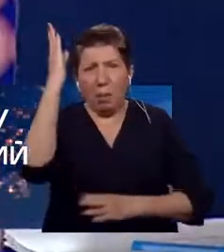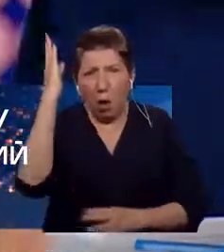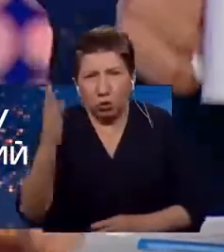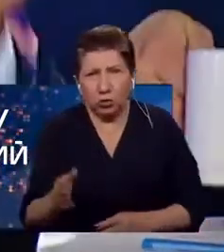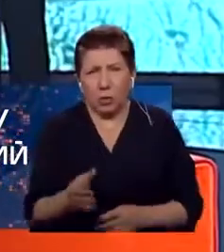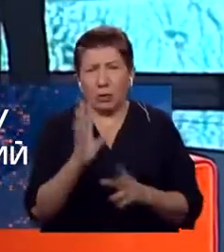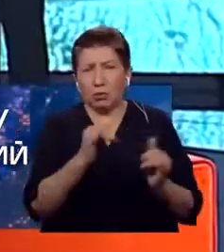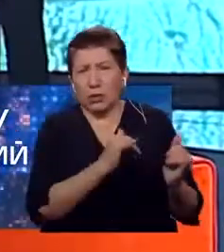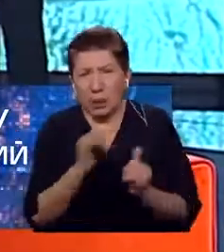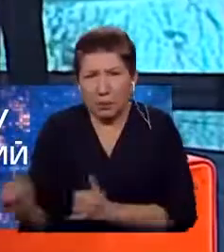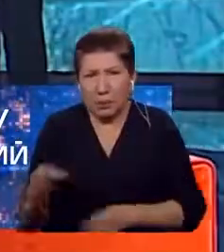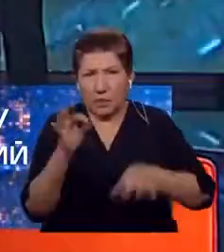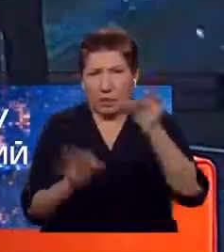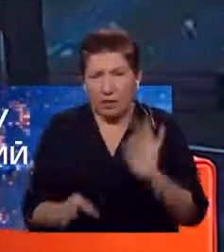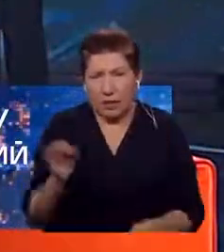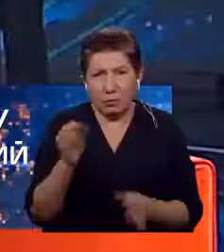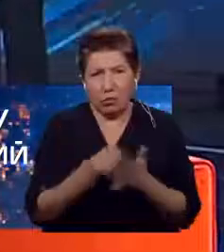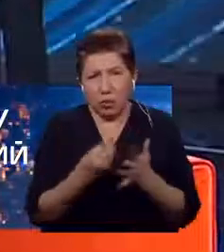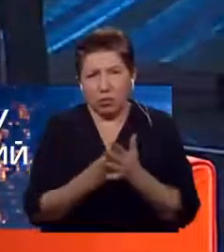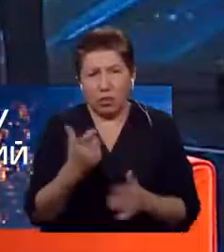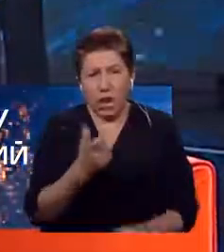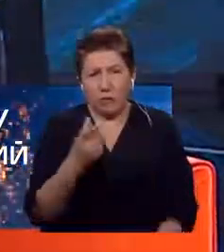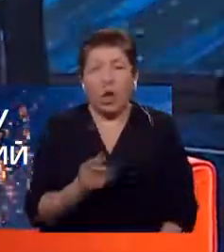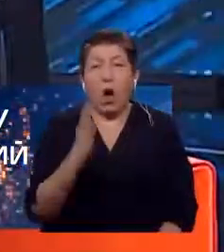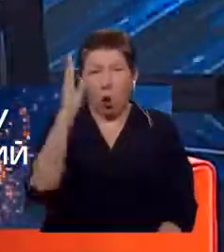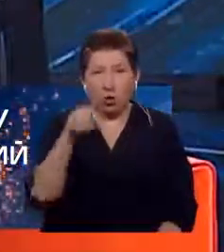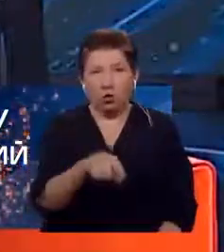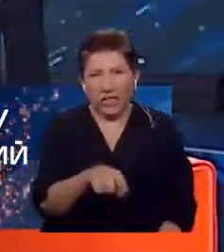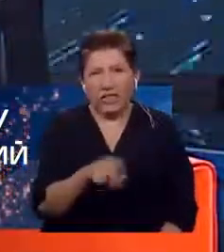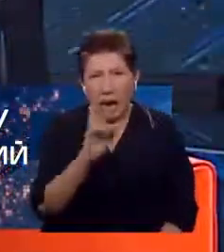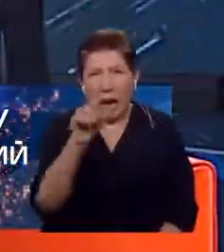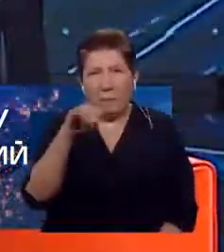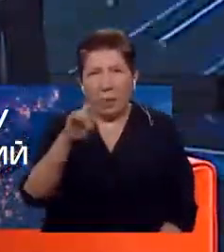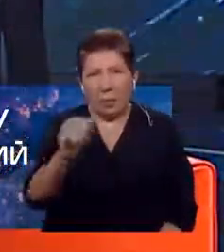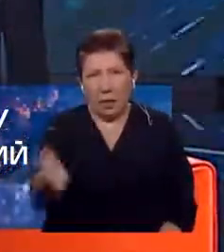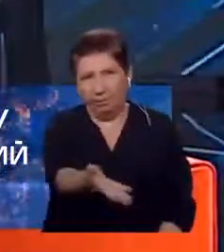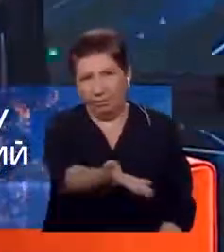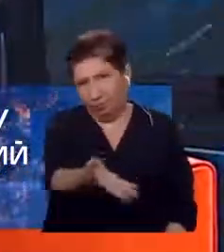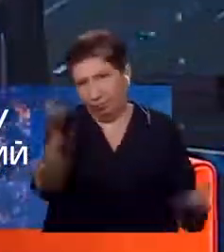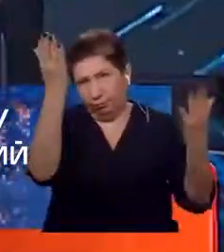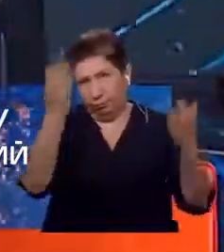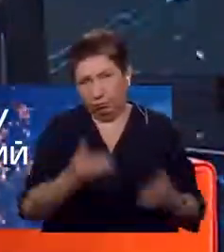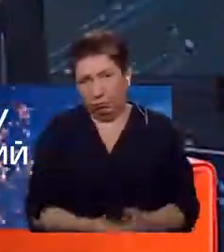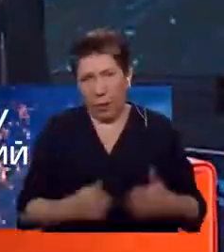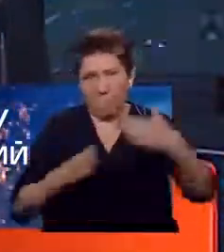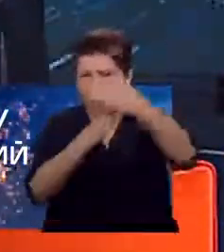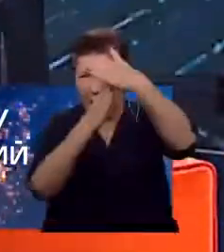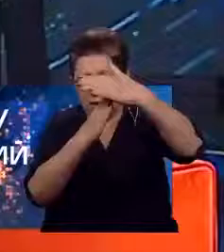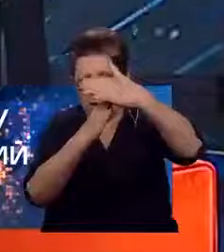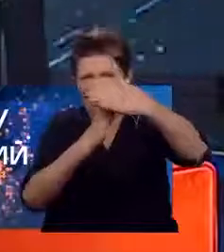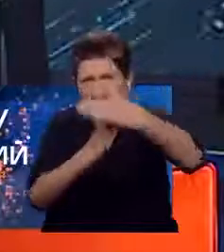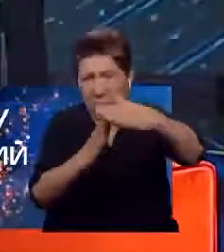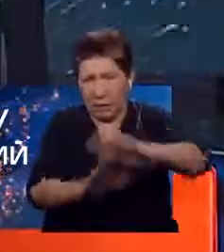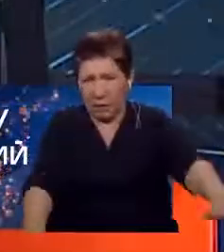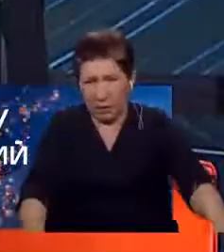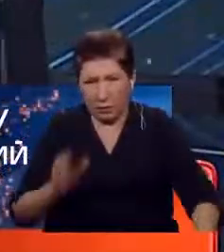він забезпечить справедливу ціну на газ. Голосуйте без поборів. За Капліна. О, голосуйте спасибі за Капліна. Все, брейк. Будь ласка,